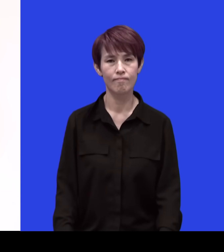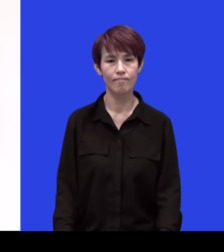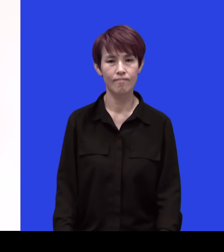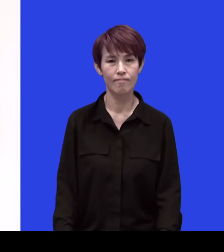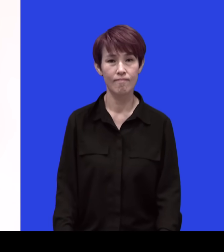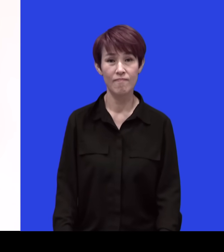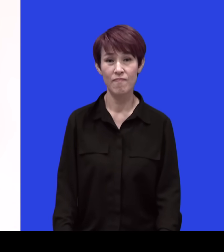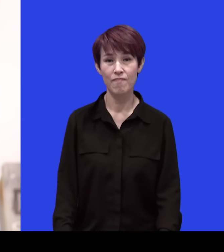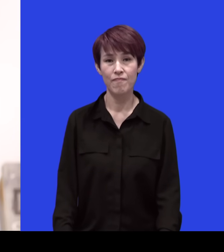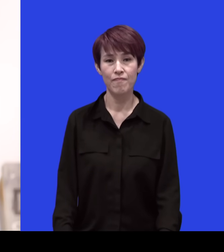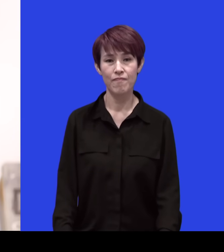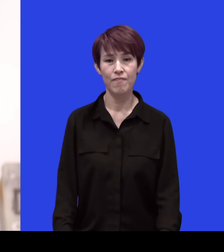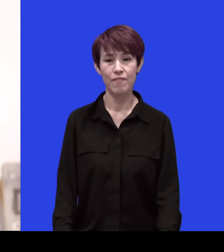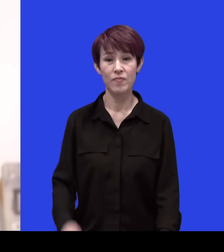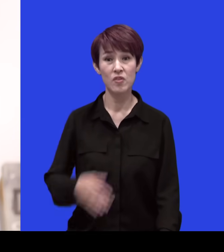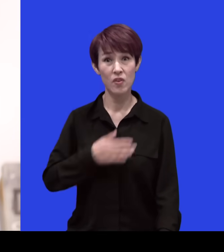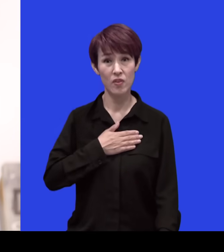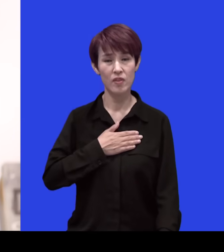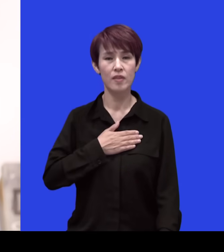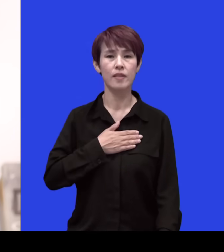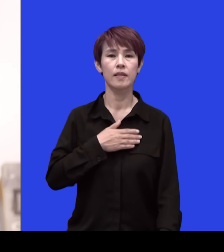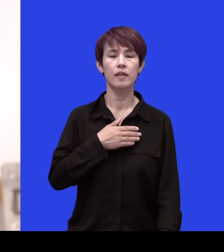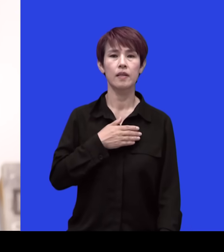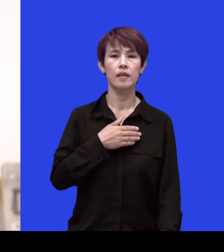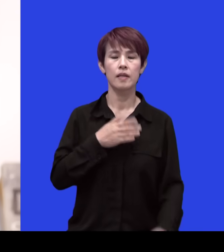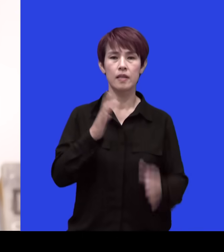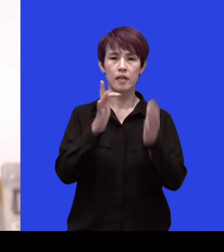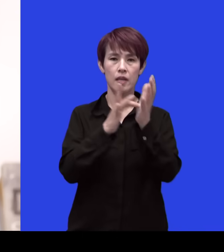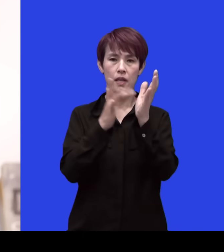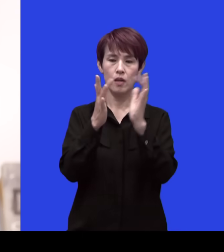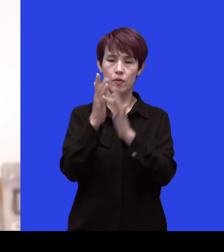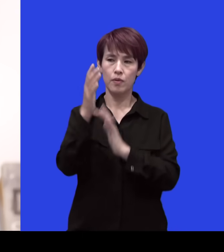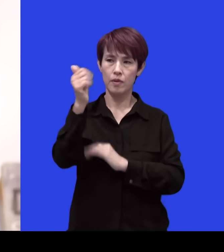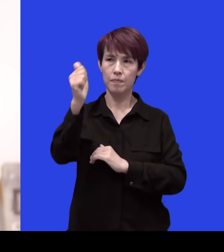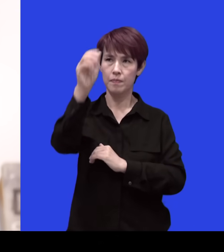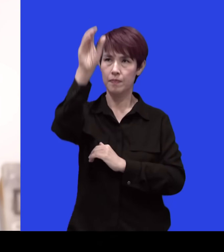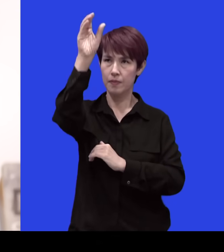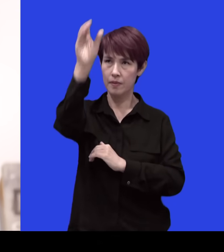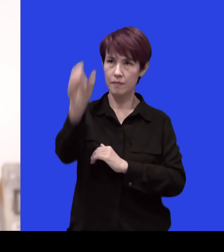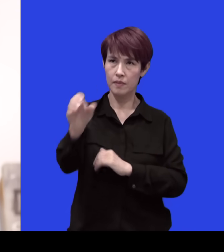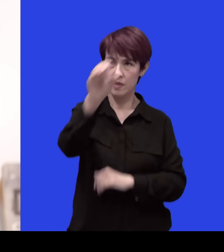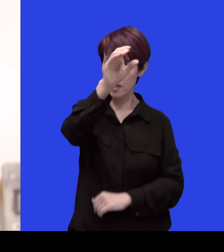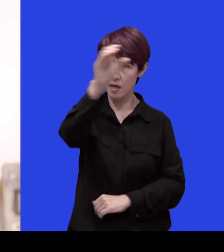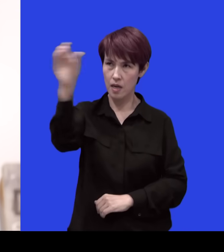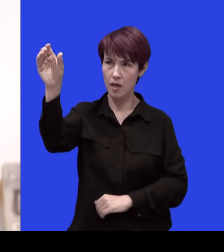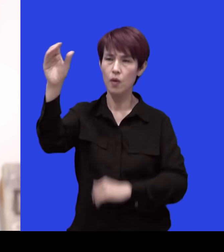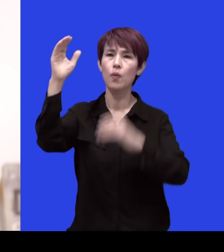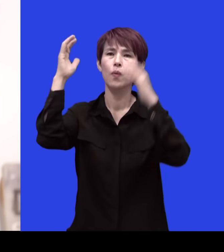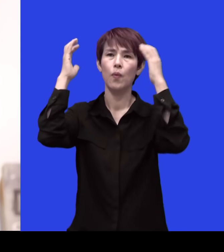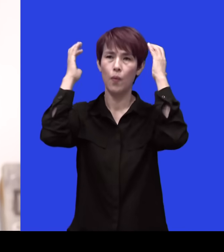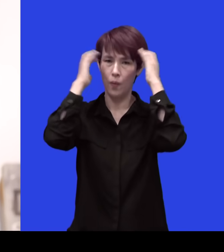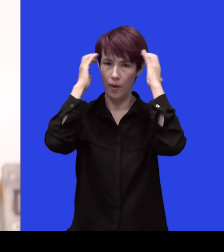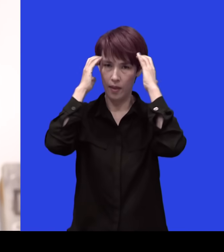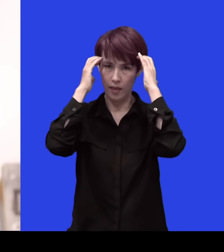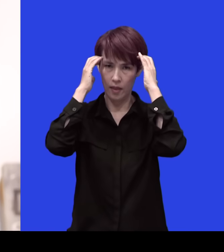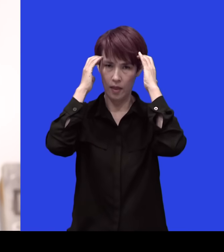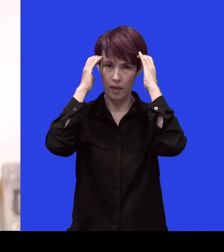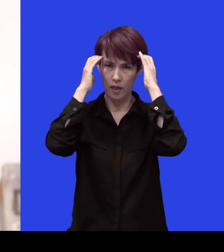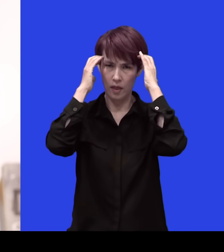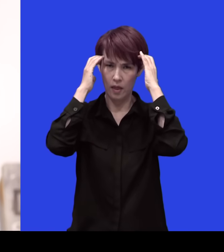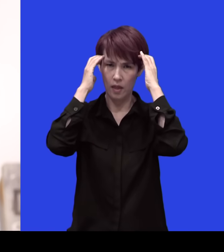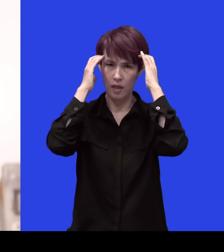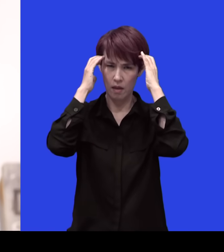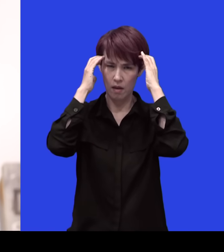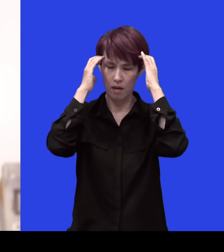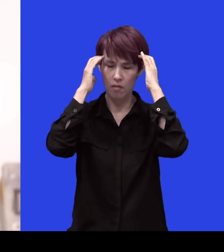저는 원래부터 예. 예수님 십자가 고난, 네. 나를 구원하신 십자가 네. 이것이